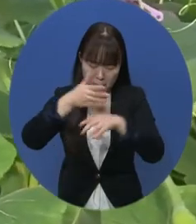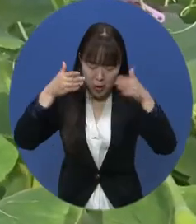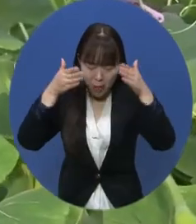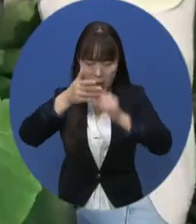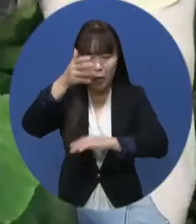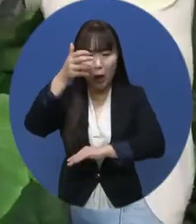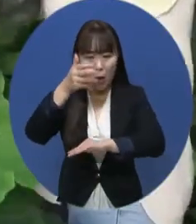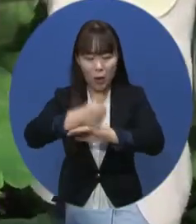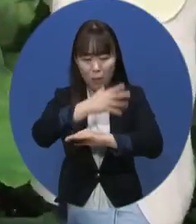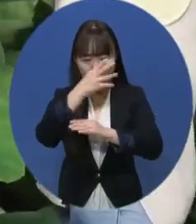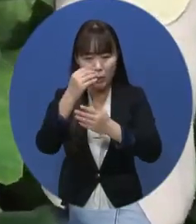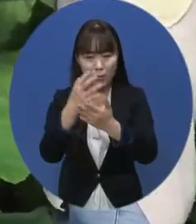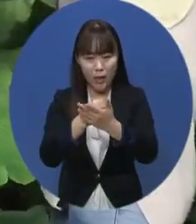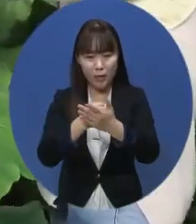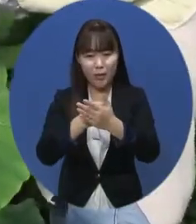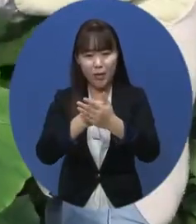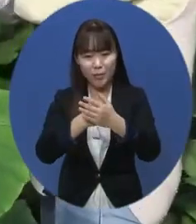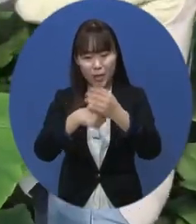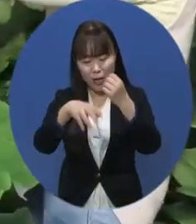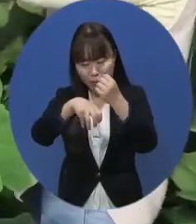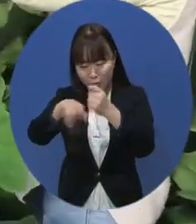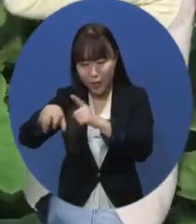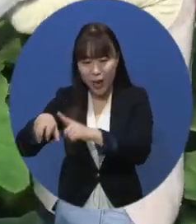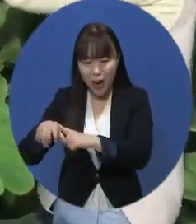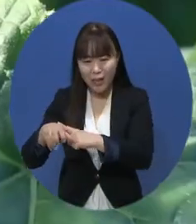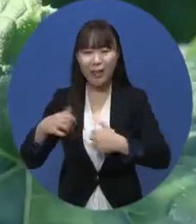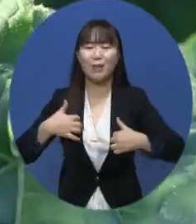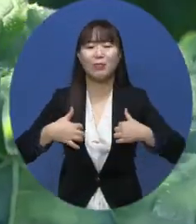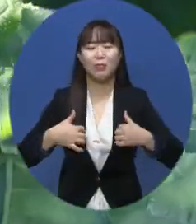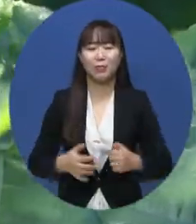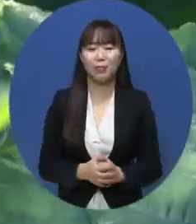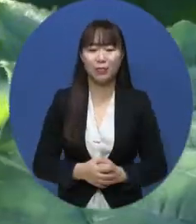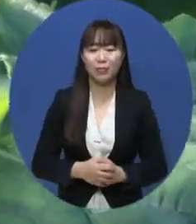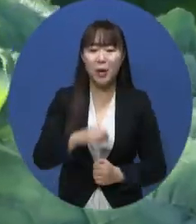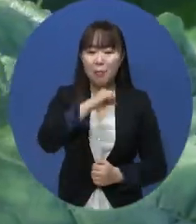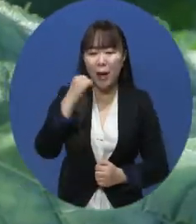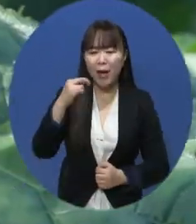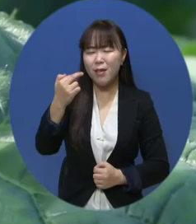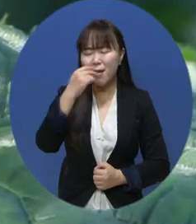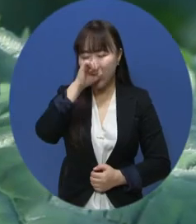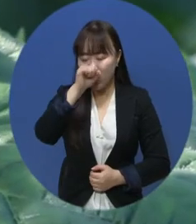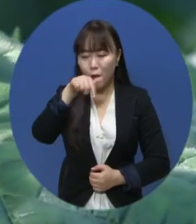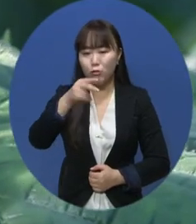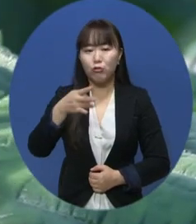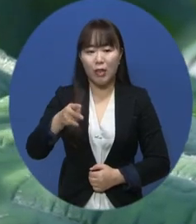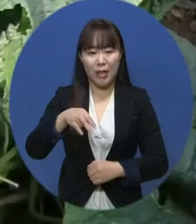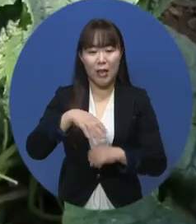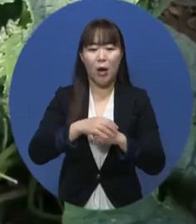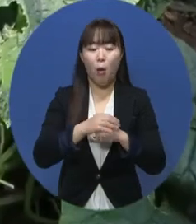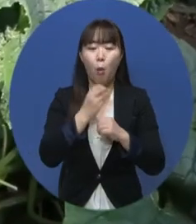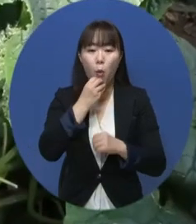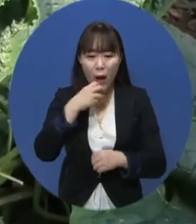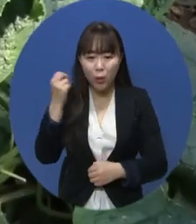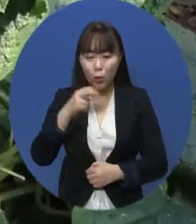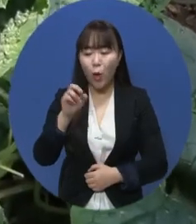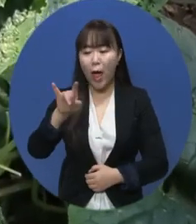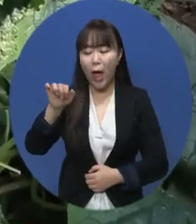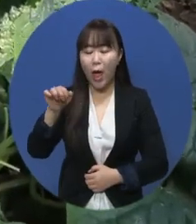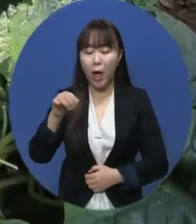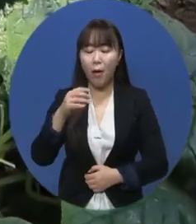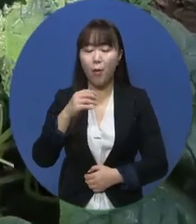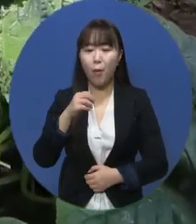결실로 이어져 수확의 기쁨을 맛보고 있습니다. 맛과 향이 뛰어난 구례산 오이와 애호박은